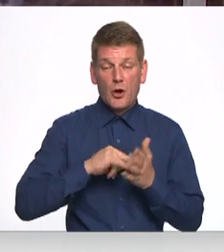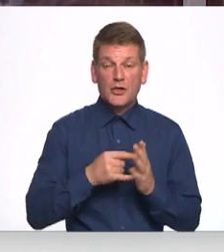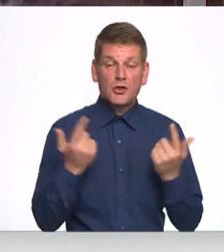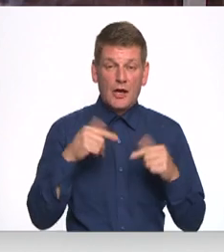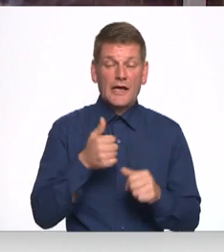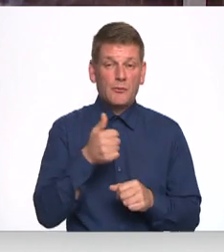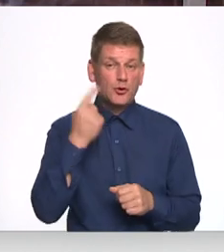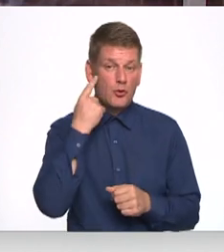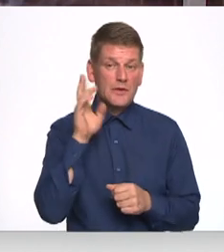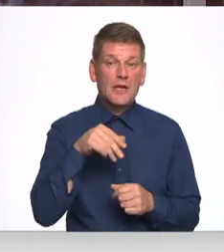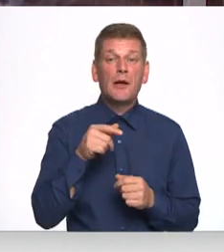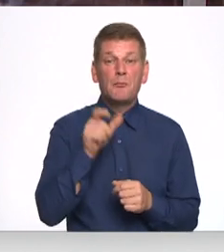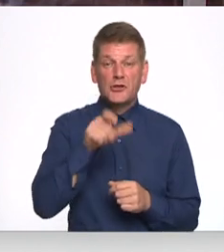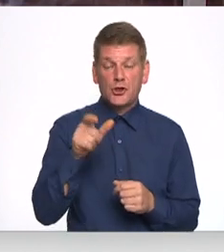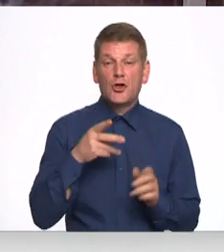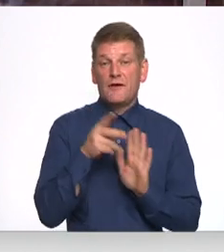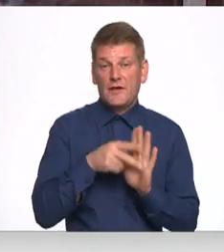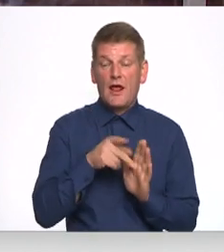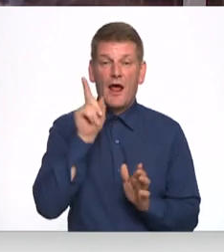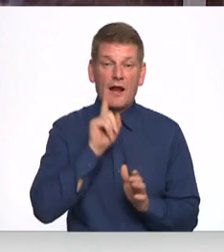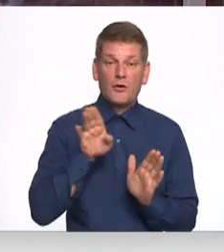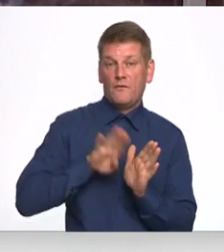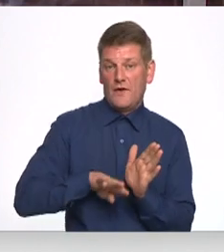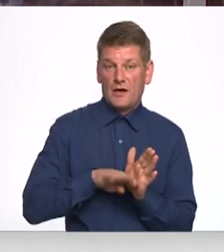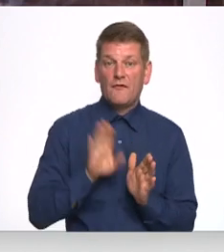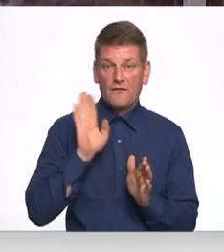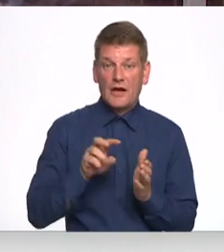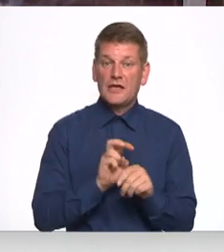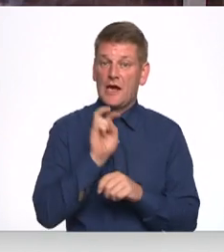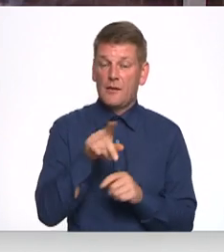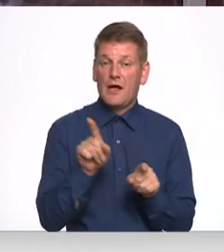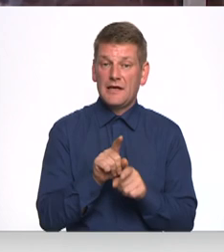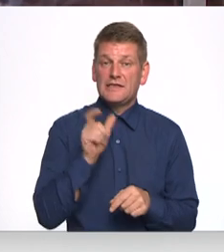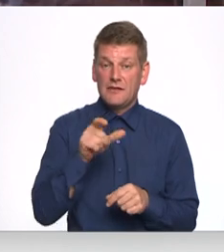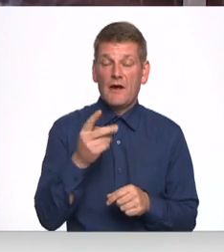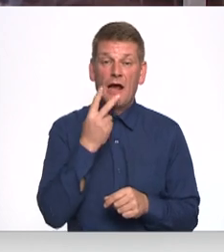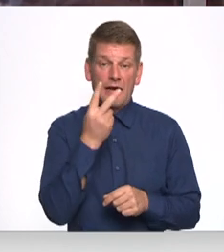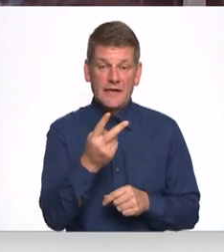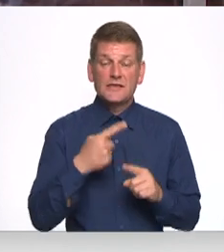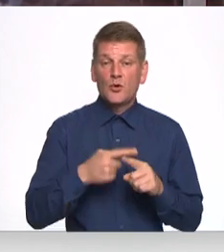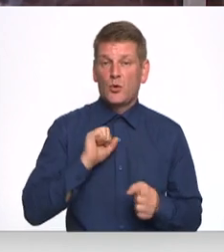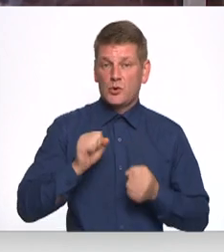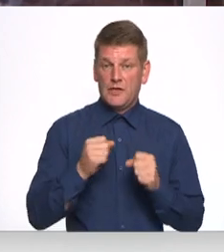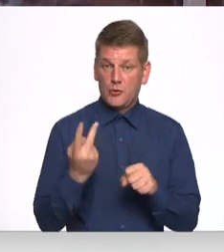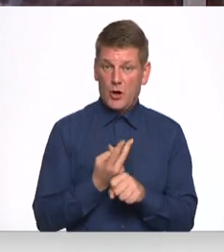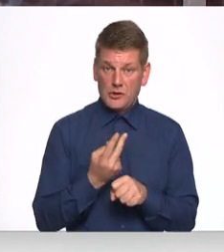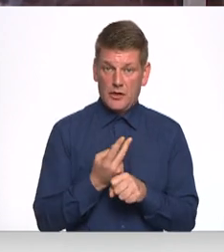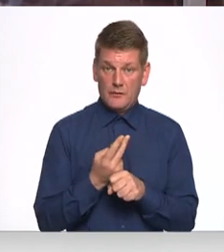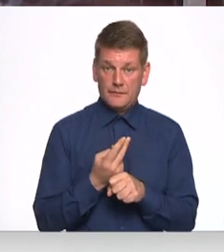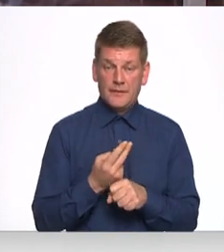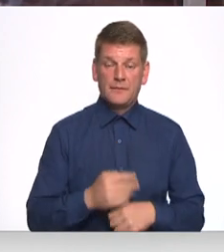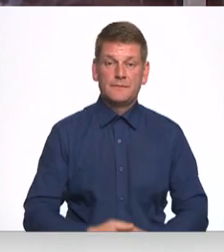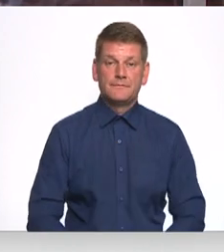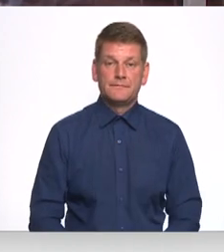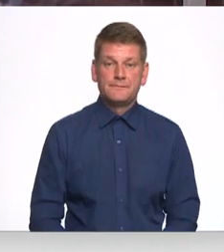īpaši domāts, lai pasažieru vilcienos beidzot ērti un vienkārši, varētu iekāpt arī cilvēki ar redzes un kustību traucējumiem. Plašāk stāsta